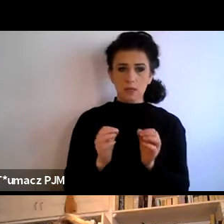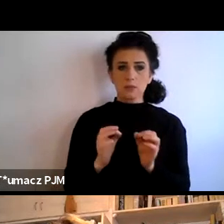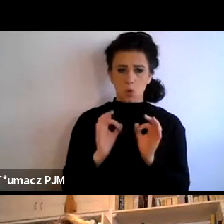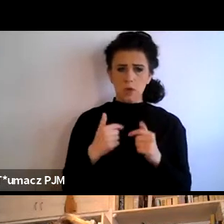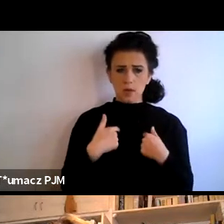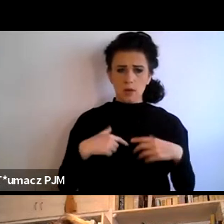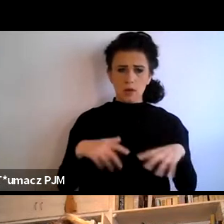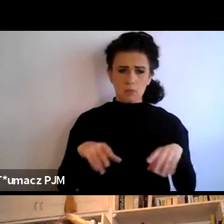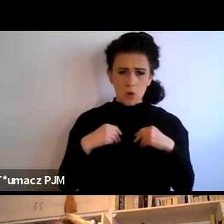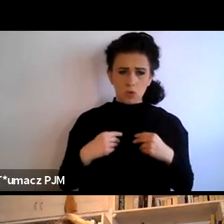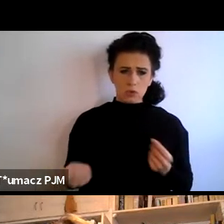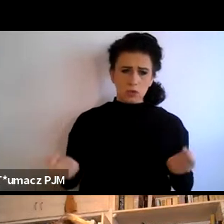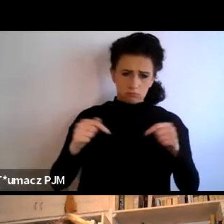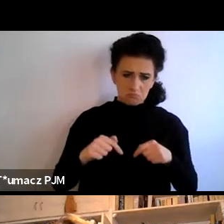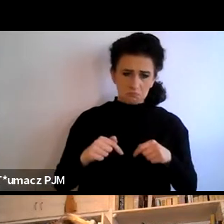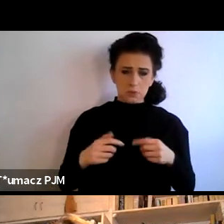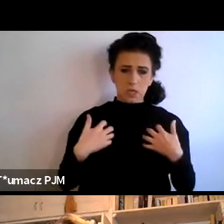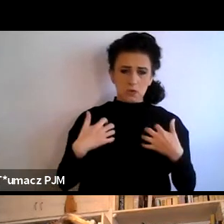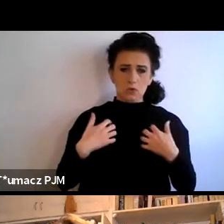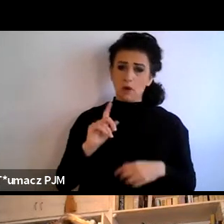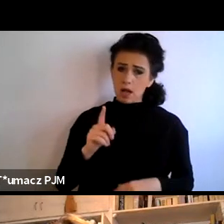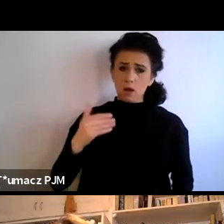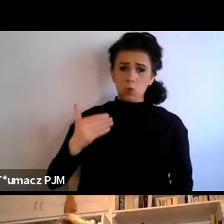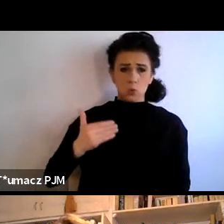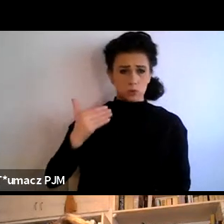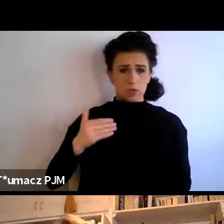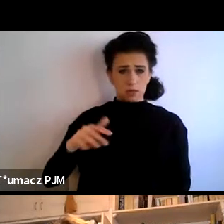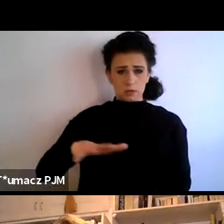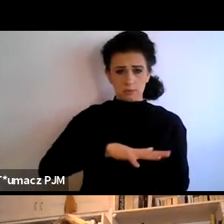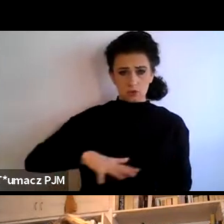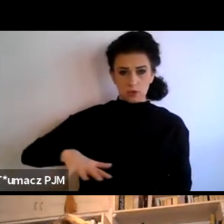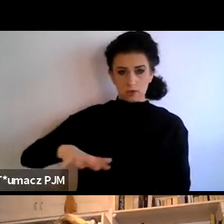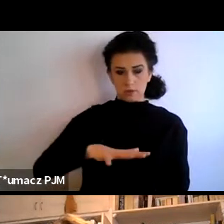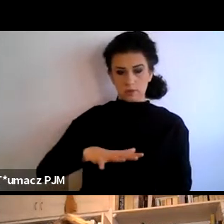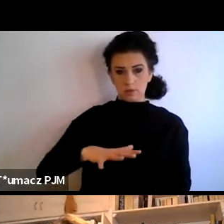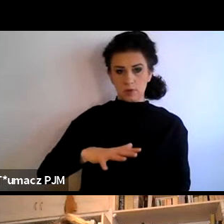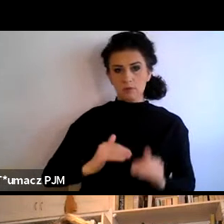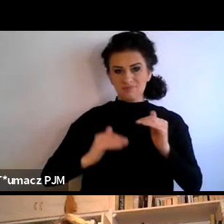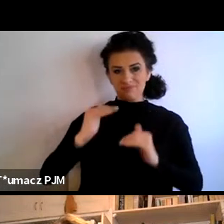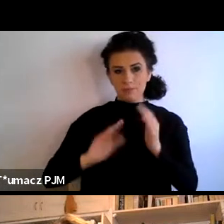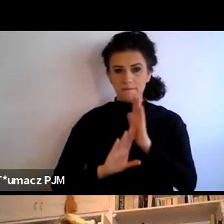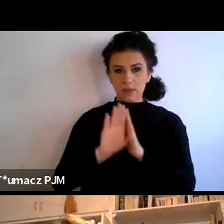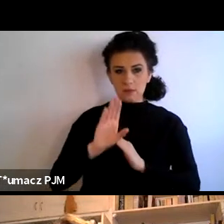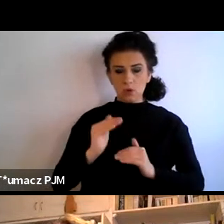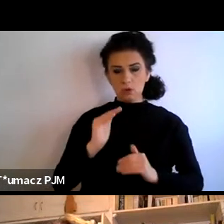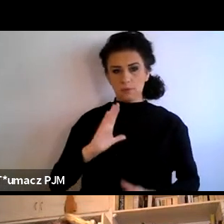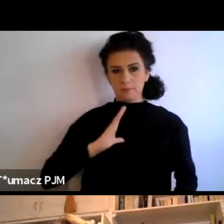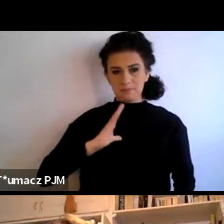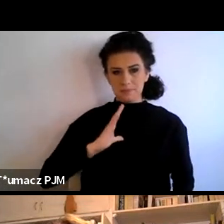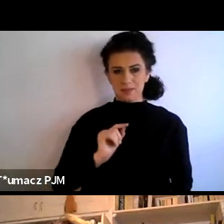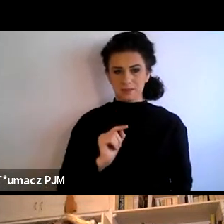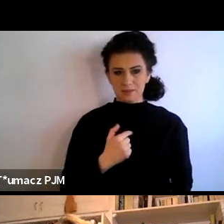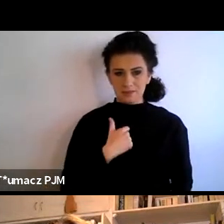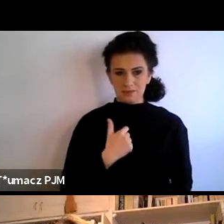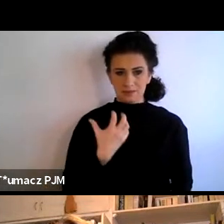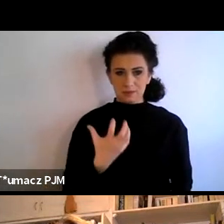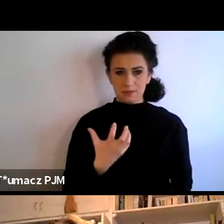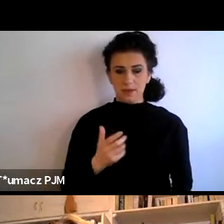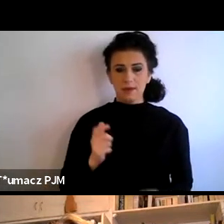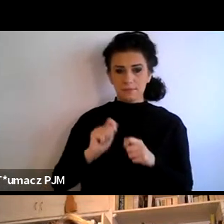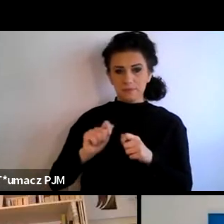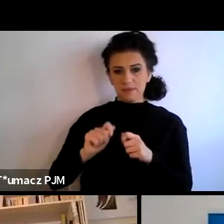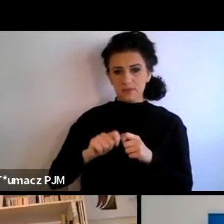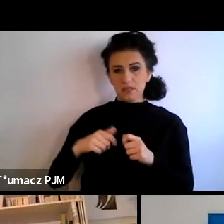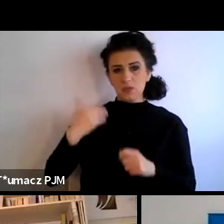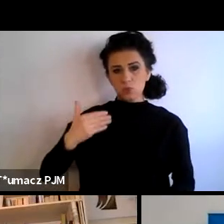byle jakby zapewnić im możliwie jak najwyższy poziom bezpieczeństwa. No, a z drugiej strony na uczelni jest też weryfikacja, no bo jak